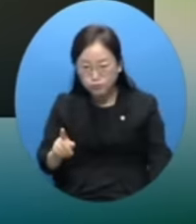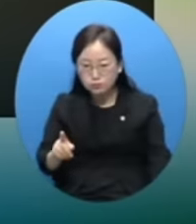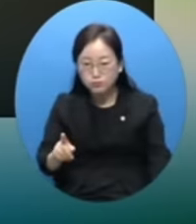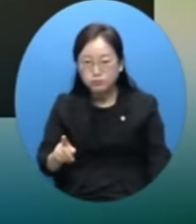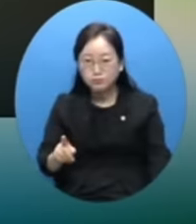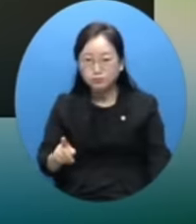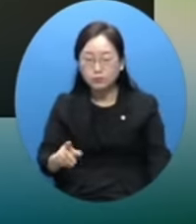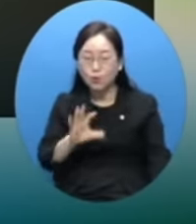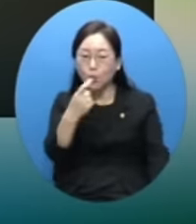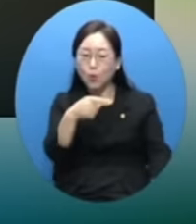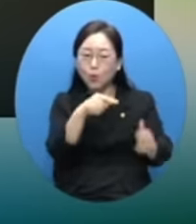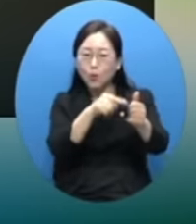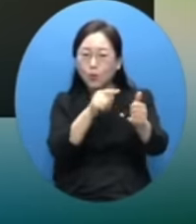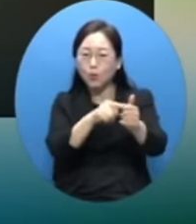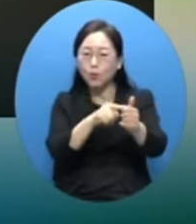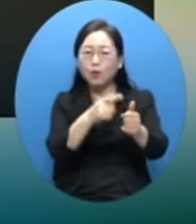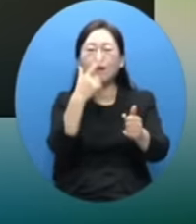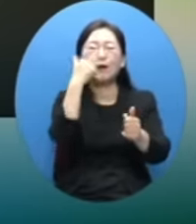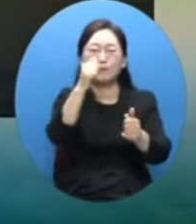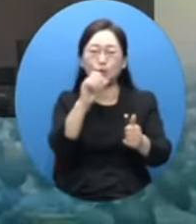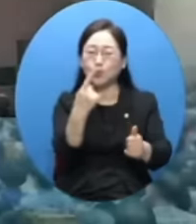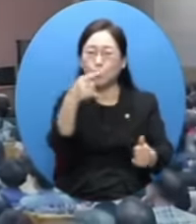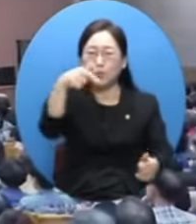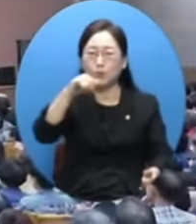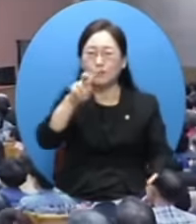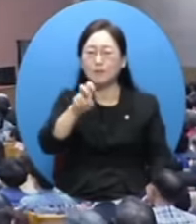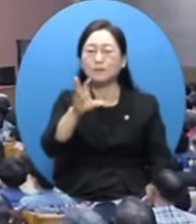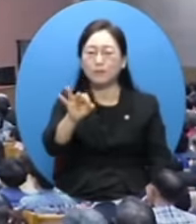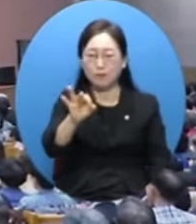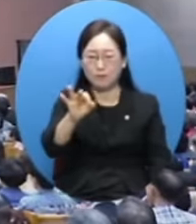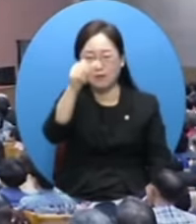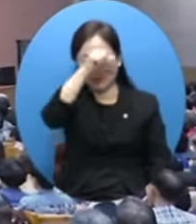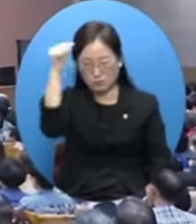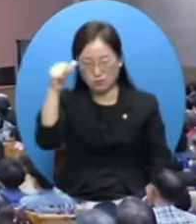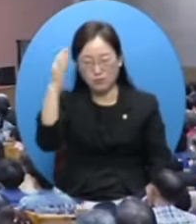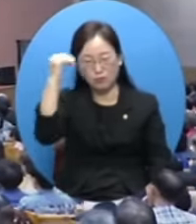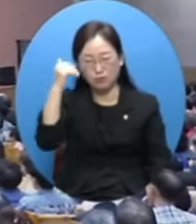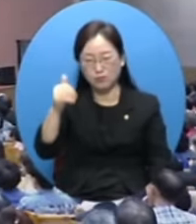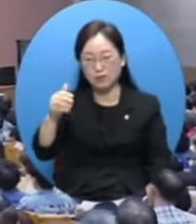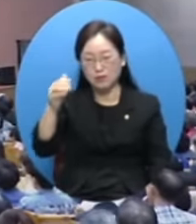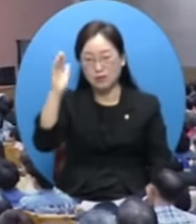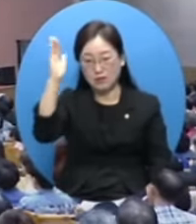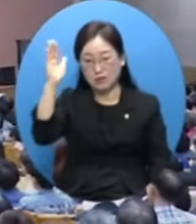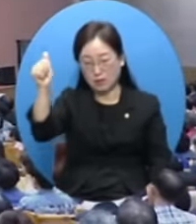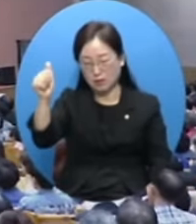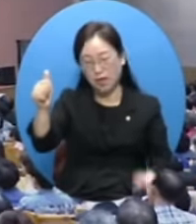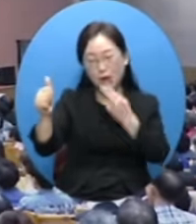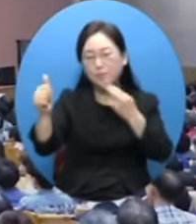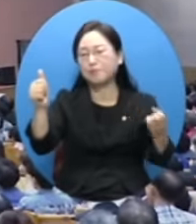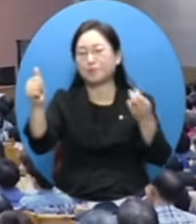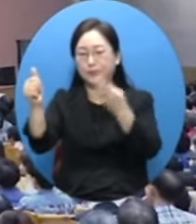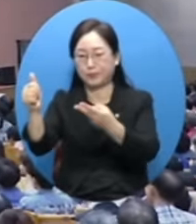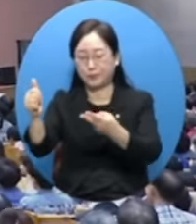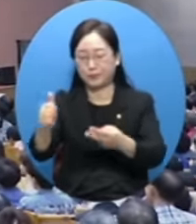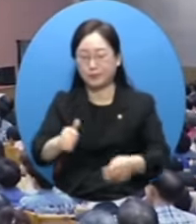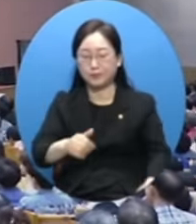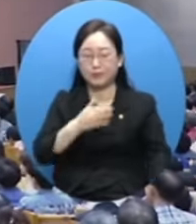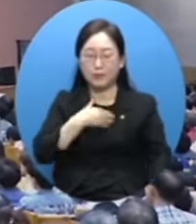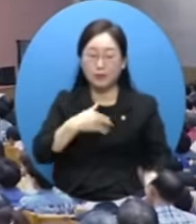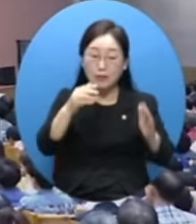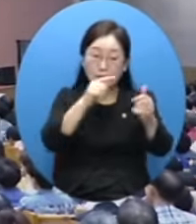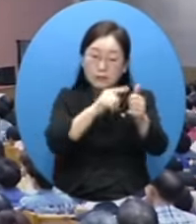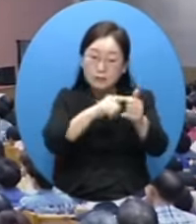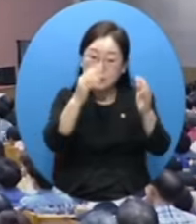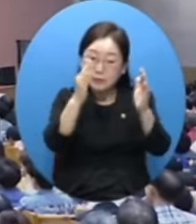이 오형제 아버지인 오기병 장로님이 한국에서 보낸 편지입니다. 오기병 장로님은 자신의 집을 바쳐